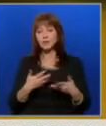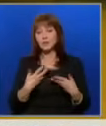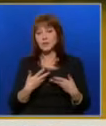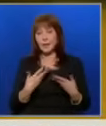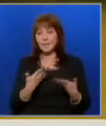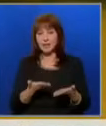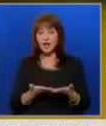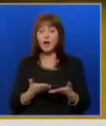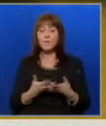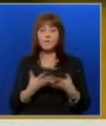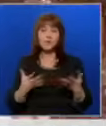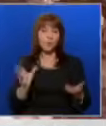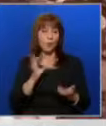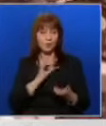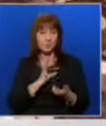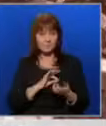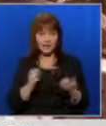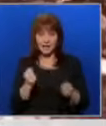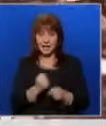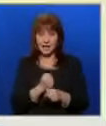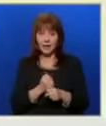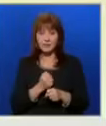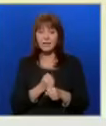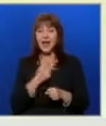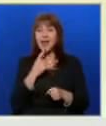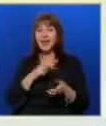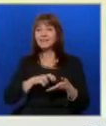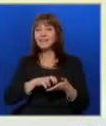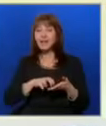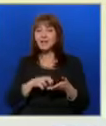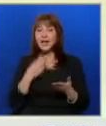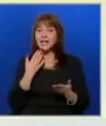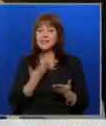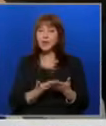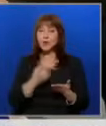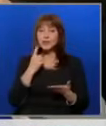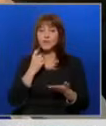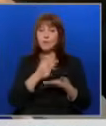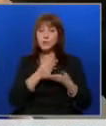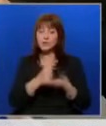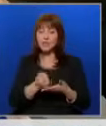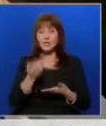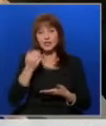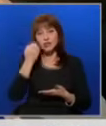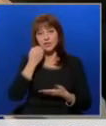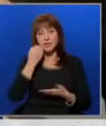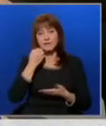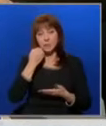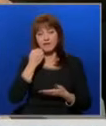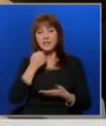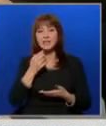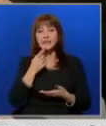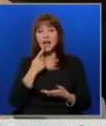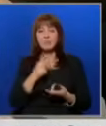пазара. Много успешна емисия. Дълга е заложен в бюджета. Той ще се използва в голямата си част за